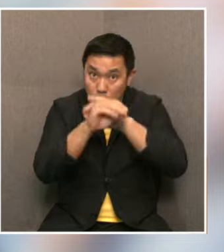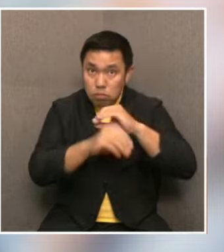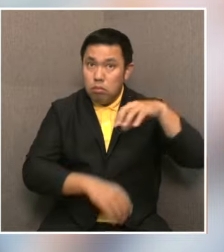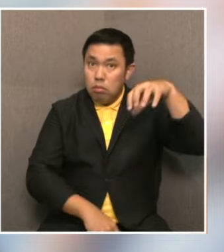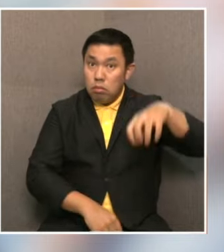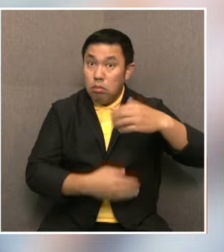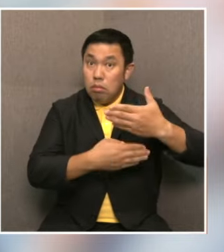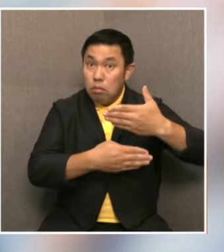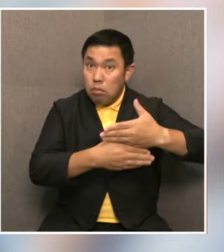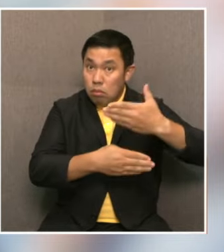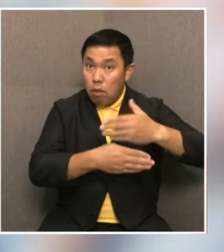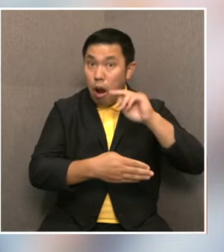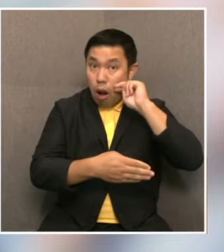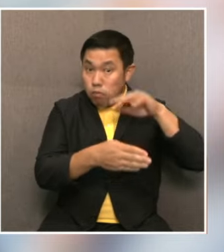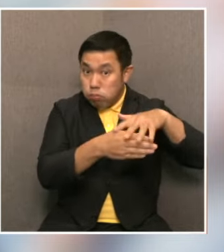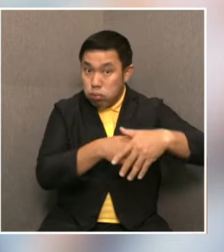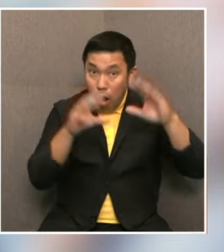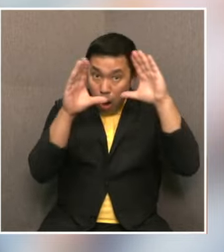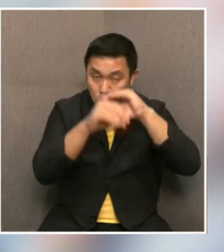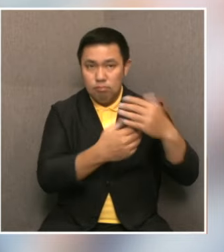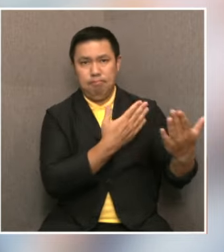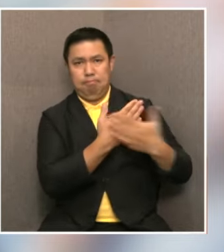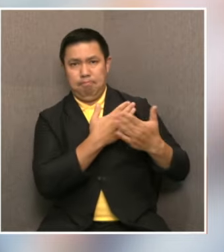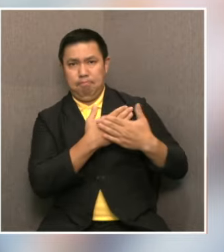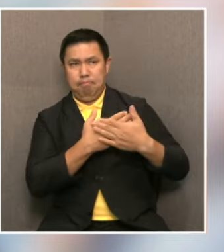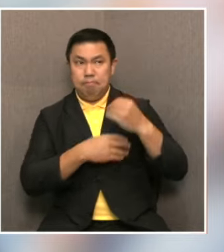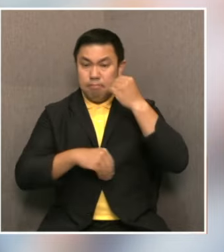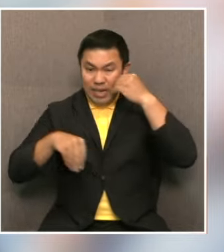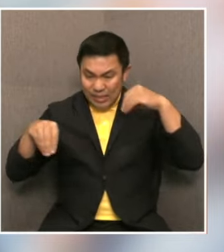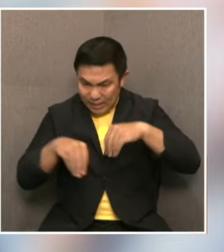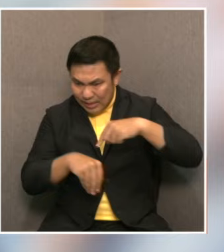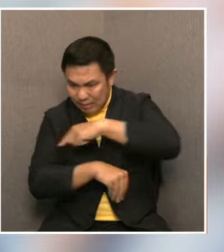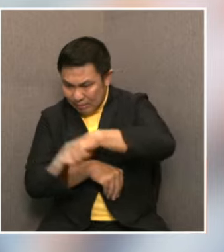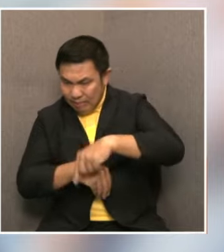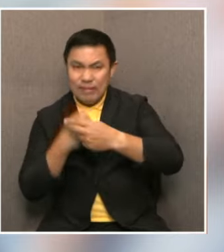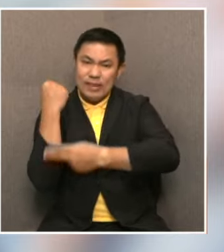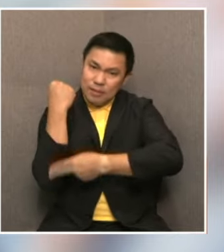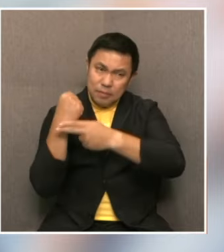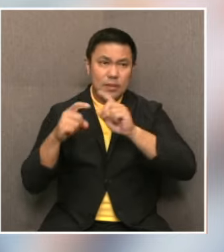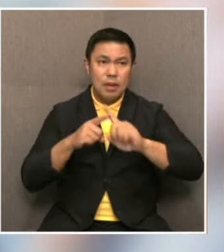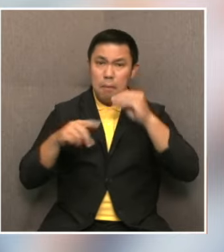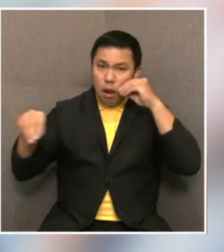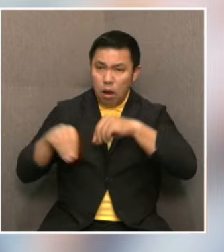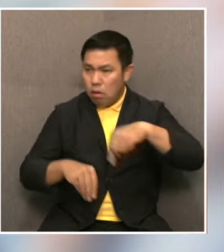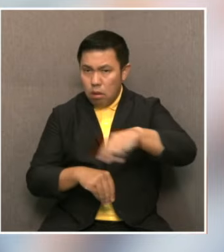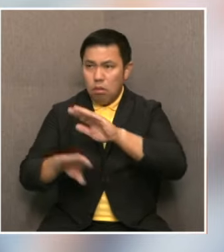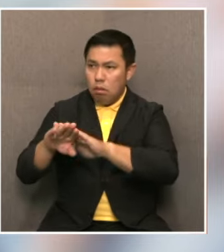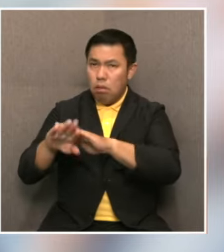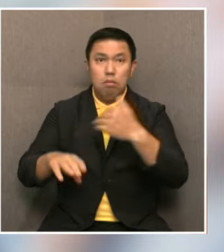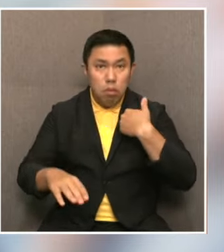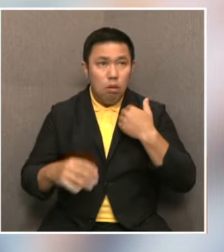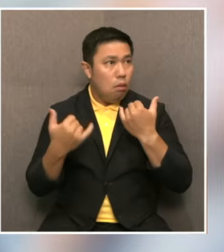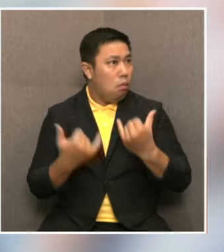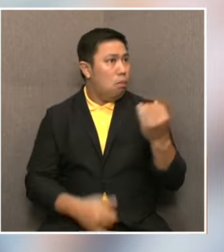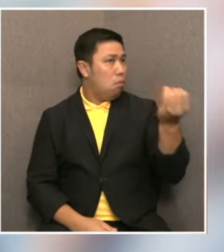แจ้งเตือนมายังผู้ประกอบการจะแจ้งเตือนไปยังชาวบ้านที่อยู่ริมตลิ่งให้เตรียมพร้อมรับมือครั้งนี้ปรากฏว่าไม่มีการ